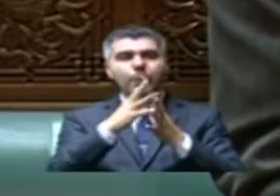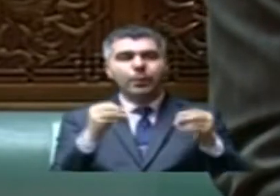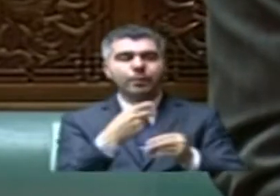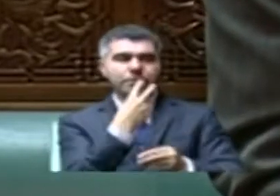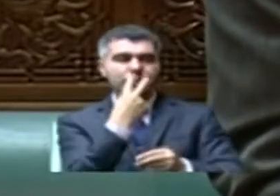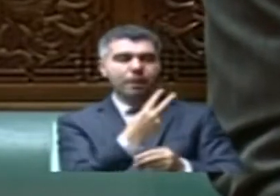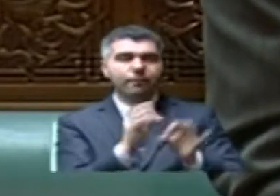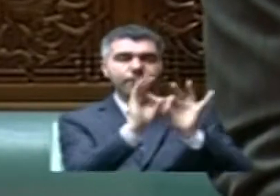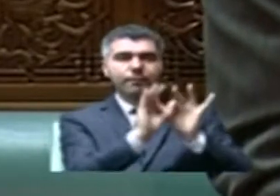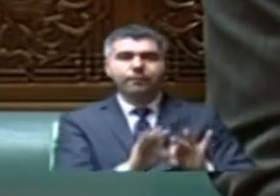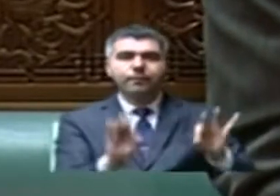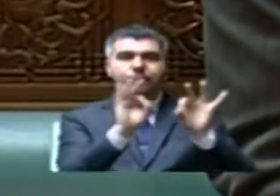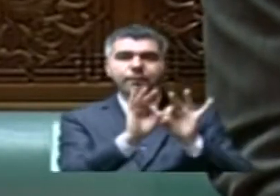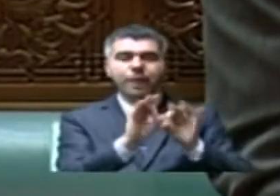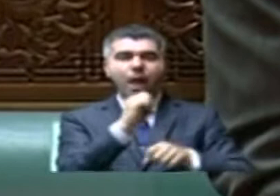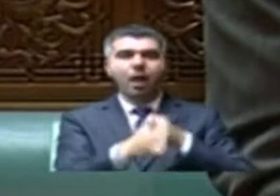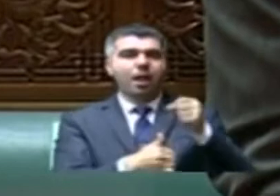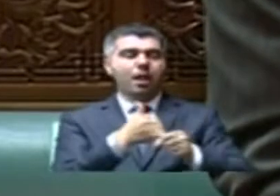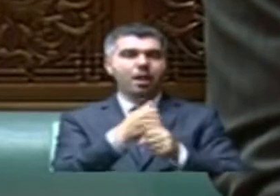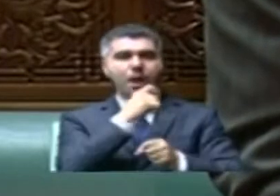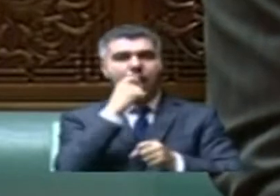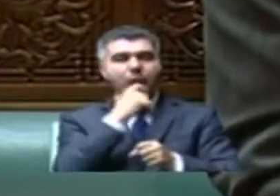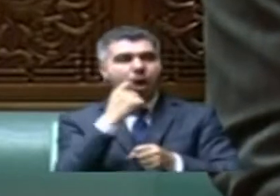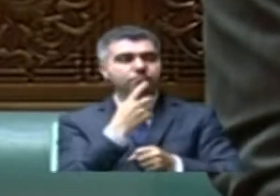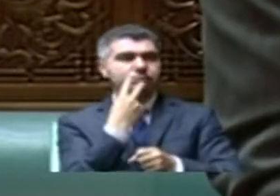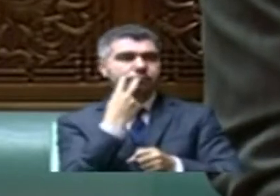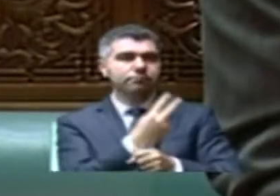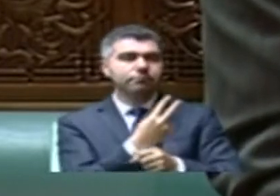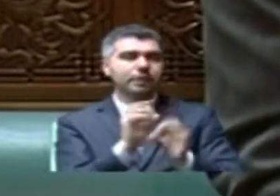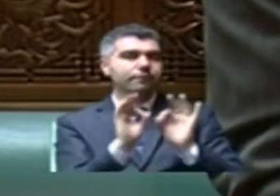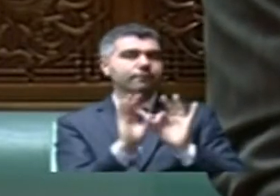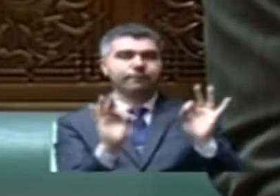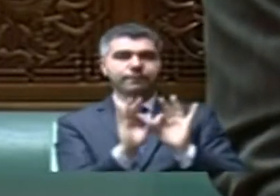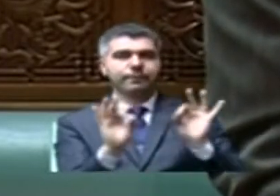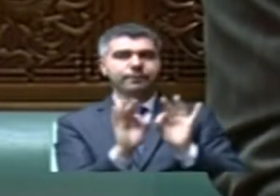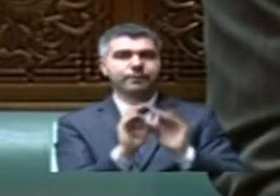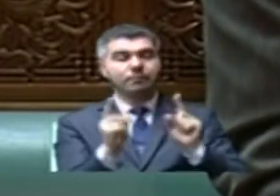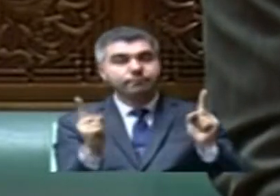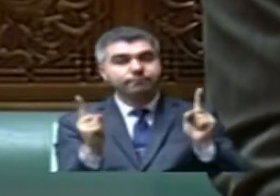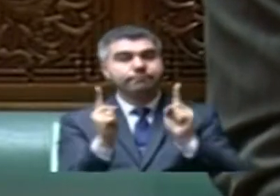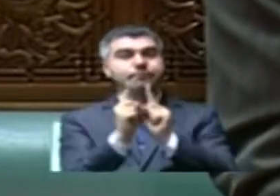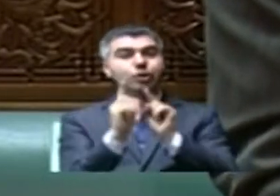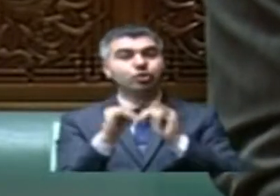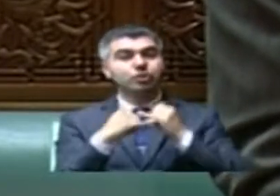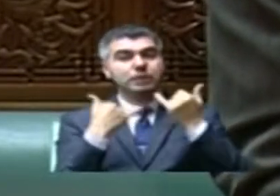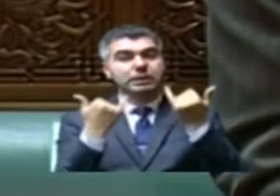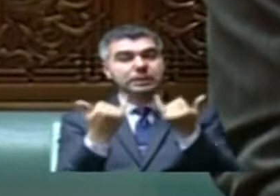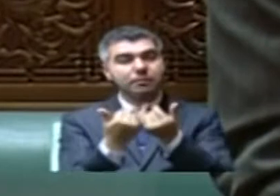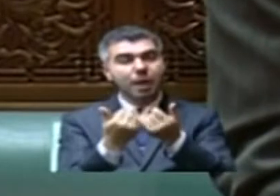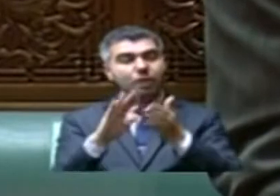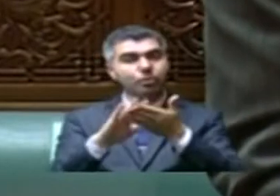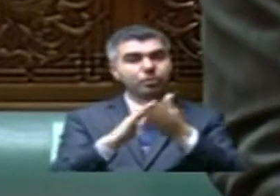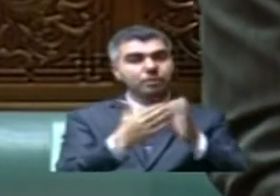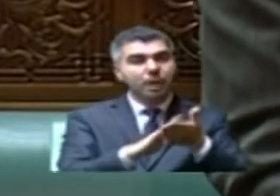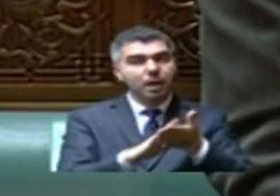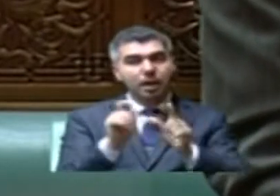يذكر رغم مرور سنوات على هذا الوعد، ولا يوجد أي لقاء جمع مسؤولي المؤسسة بممثلي